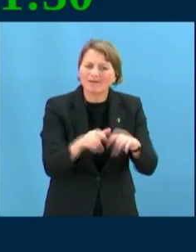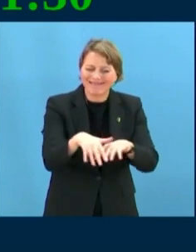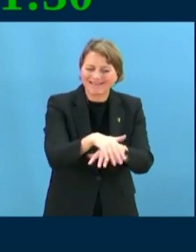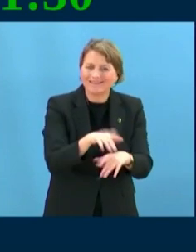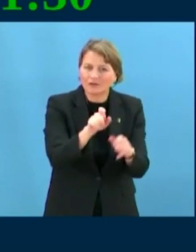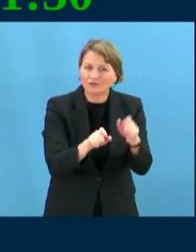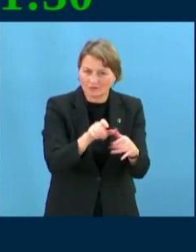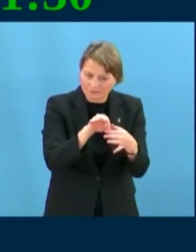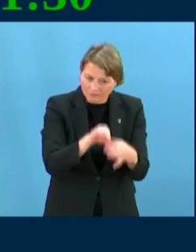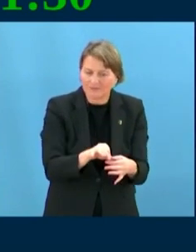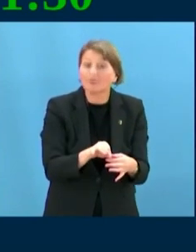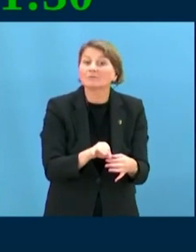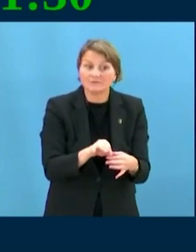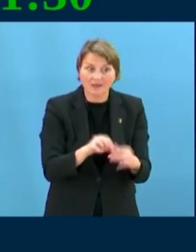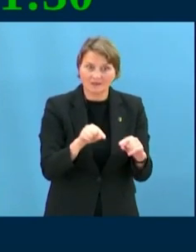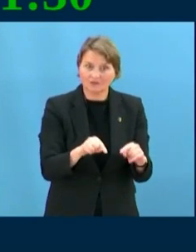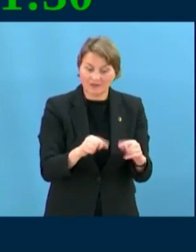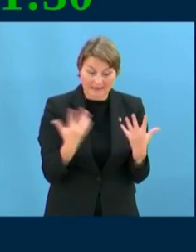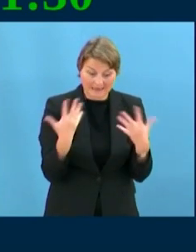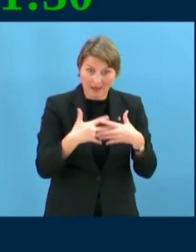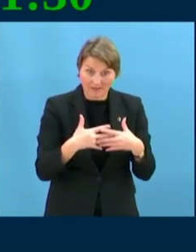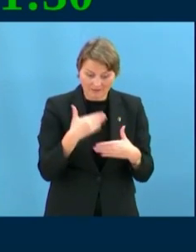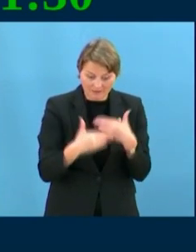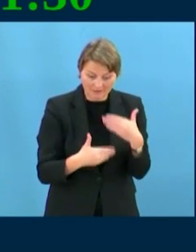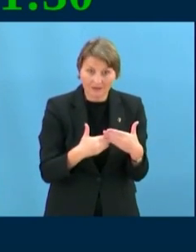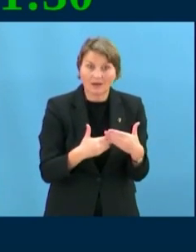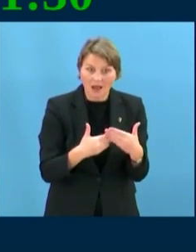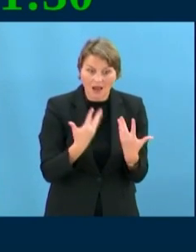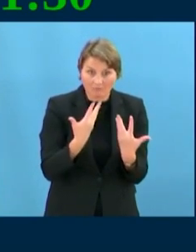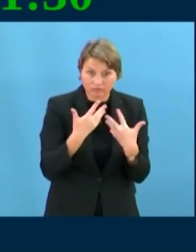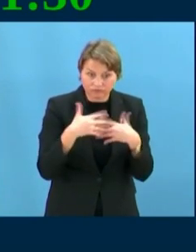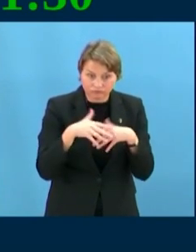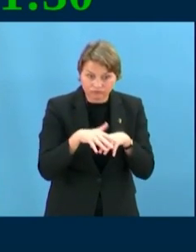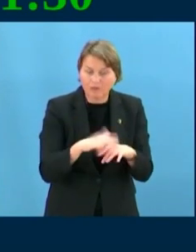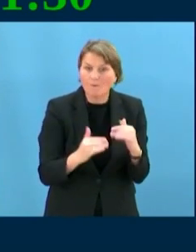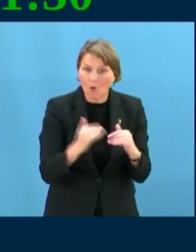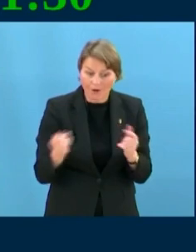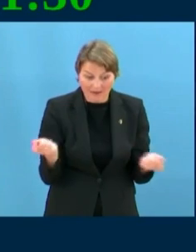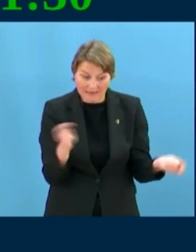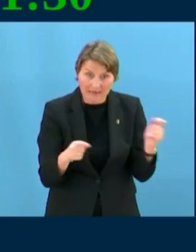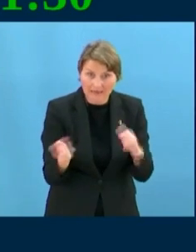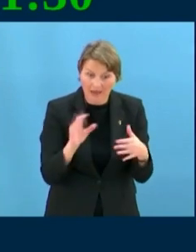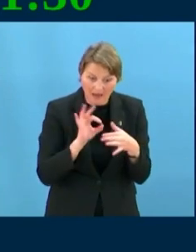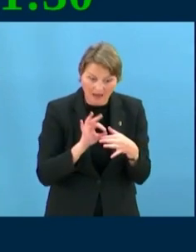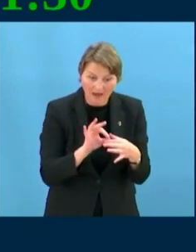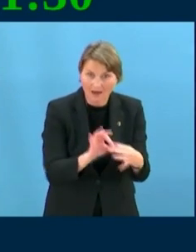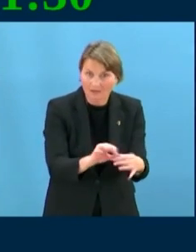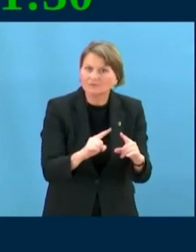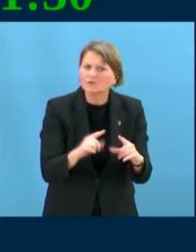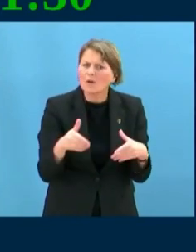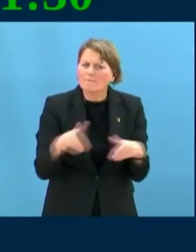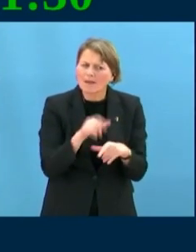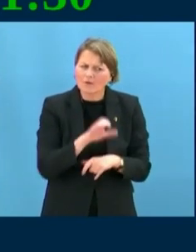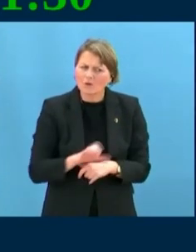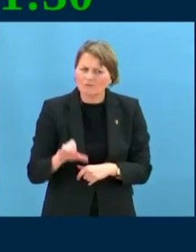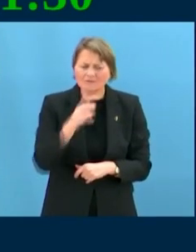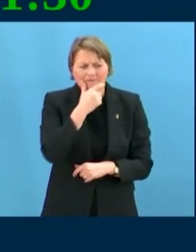ilişkin Uzmanlar mekanizmasının görev alanının genişletilmesi de dahil olmak üzere önemli sonuçlara yol açtı